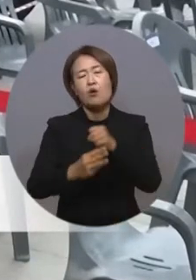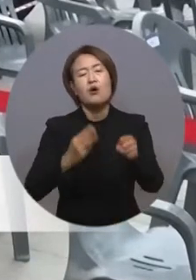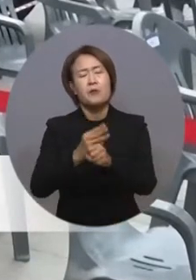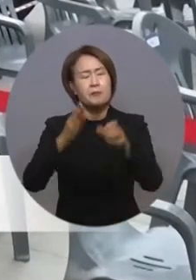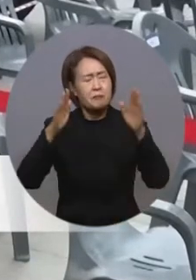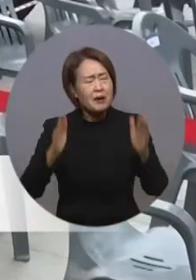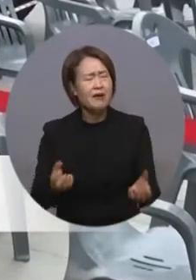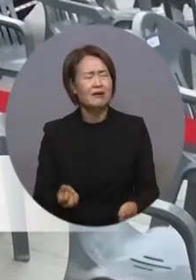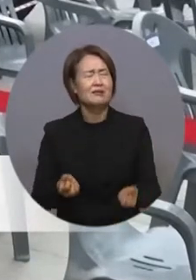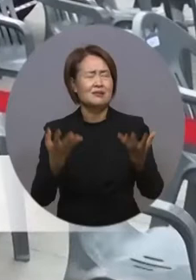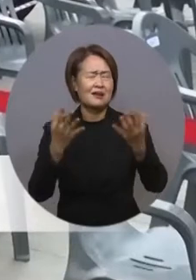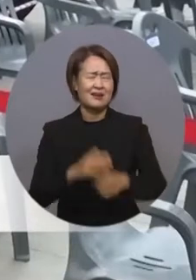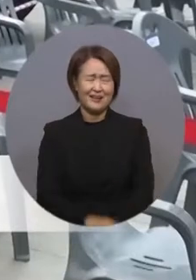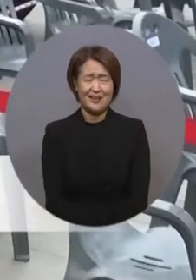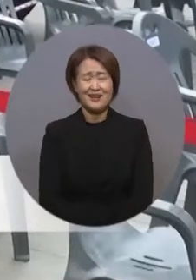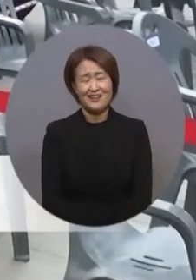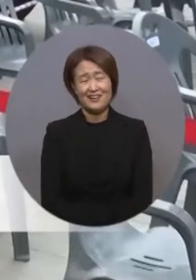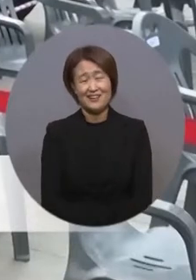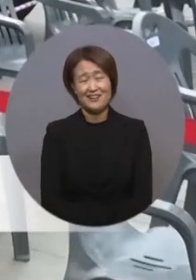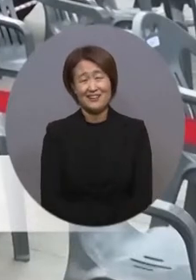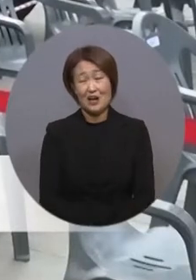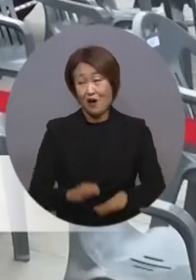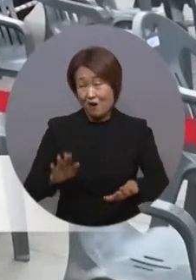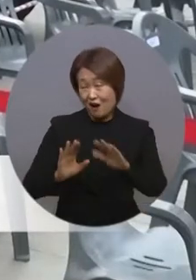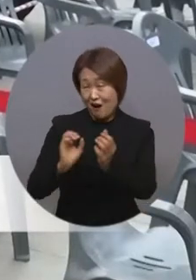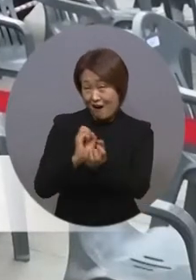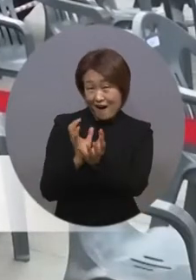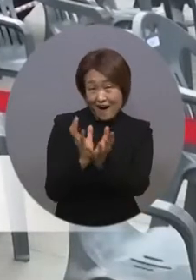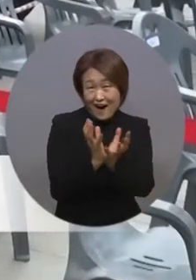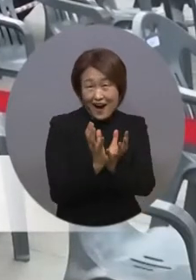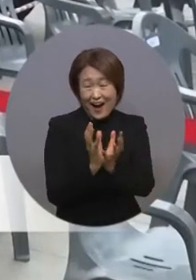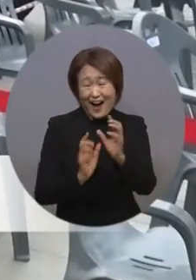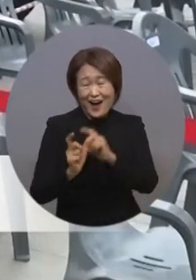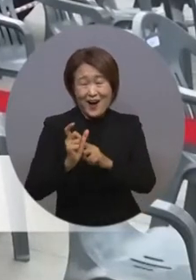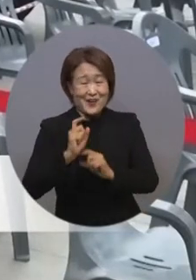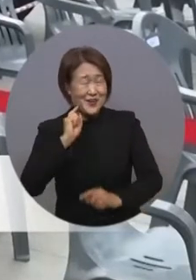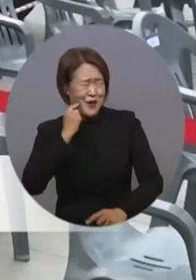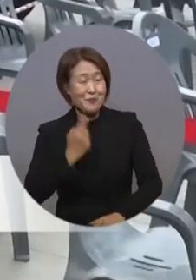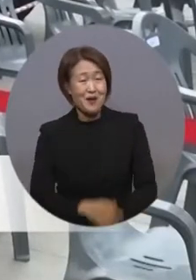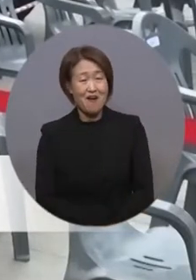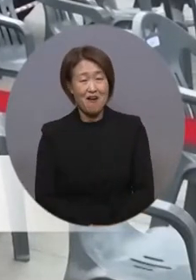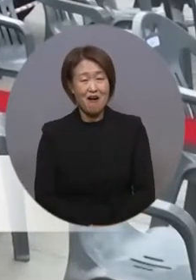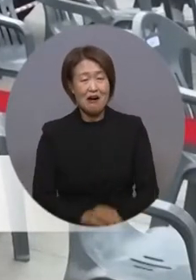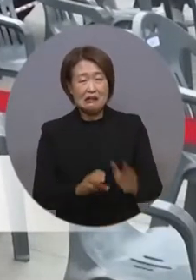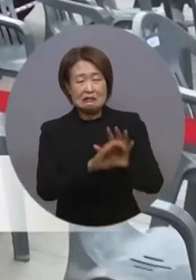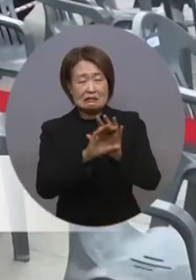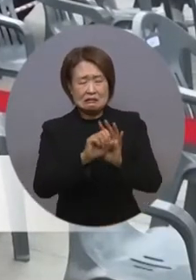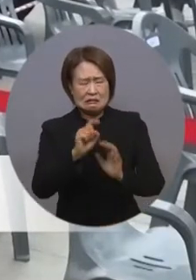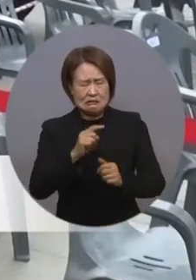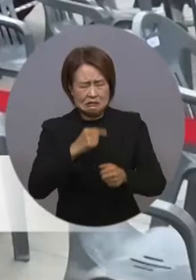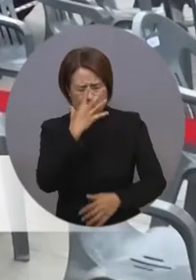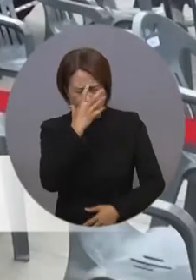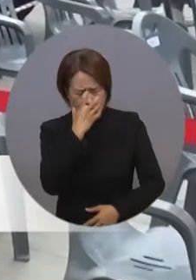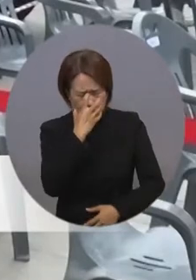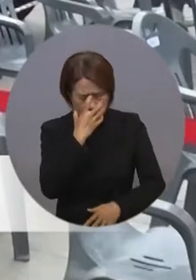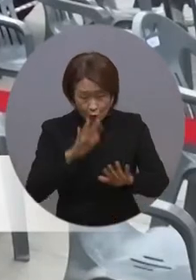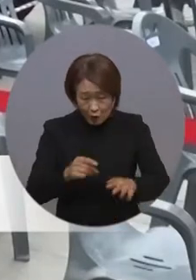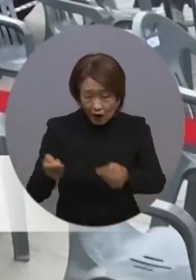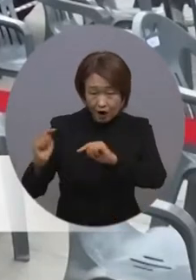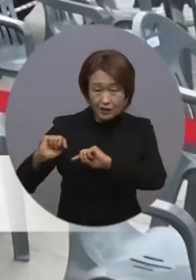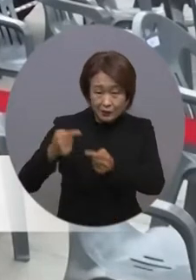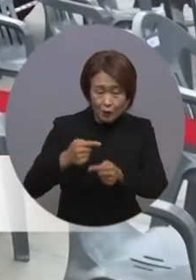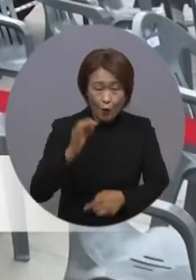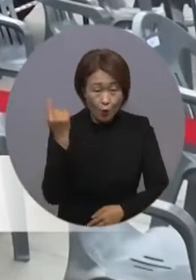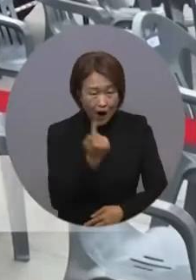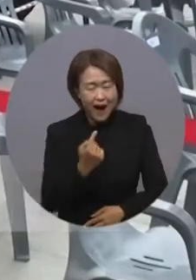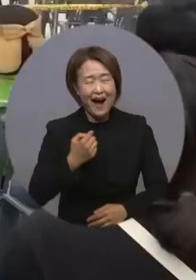있는 행사인데요. 올해는 더 꽃이 화사하고 아름답게 펴서 그 코로나로 지친 마음을 달랠 수 있는 그런 좋은 축제의 장이